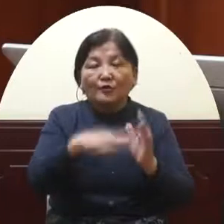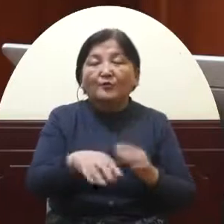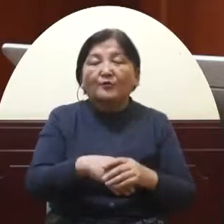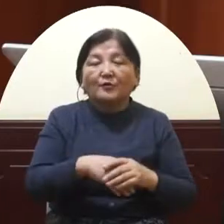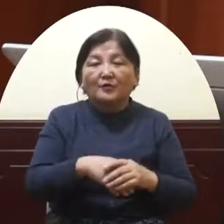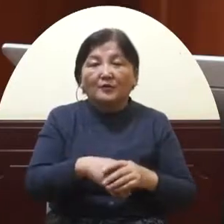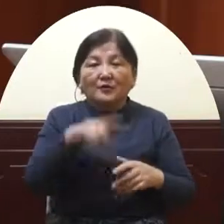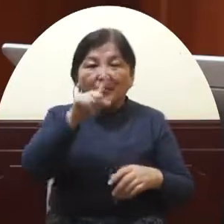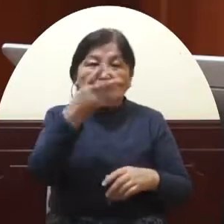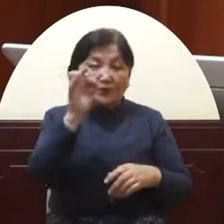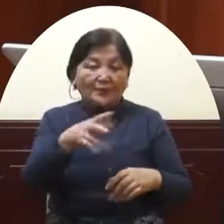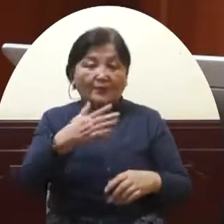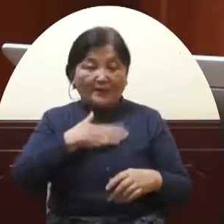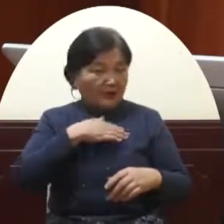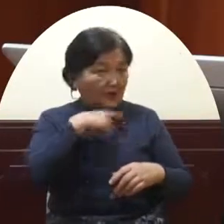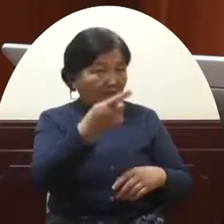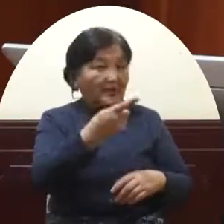Тэгэхээр энэ дээр би нэг зүйлийг хэлэх гэсэн юм.